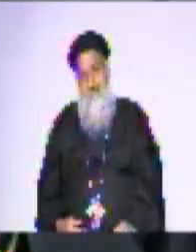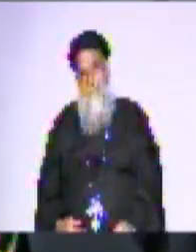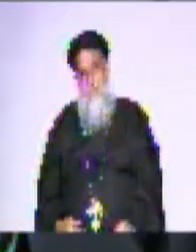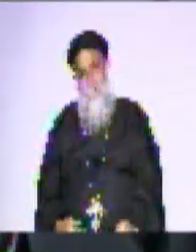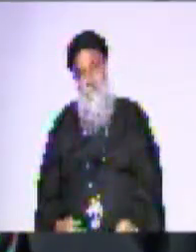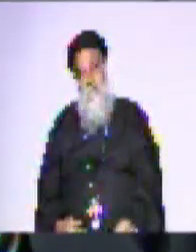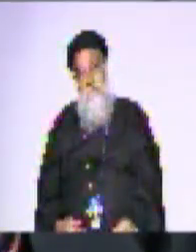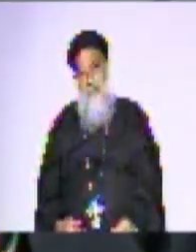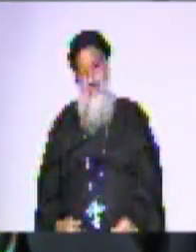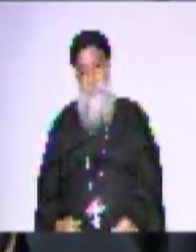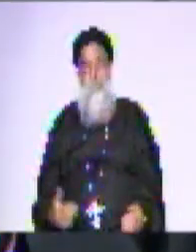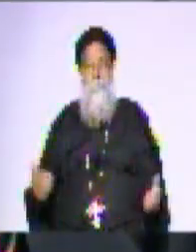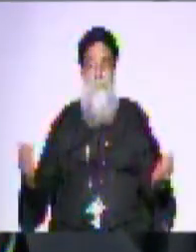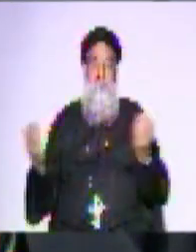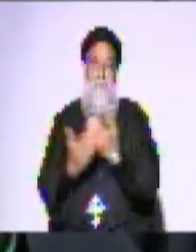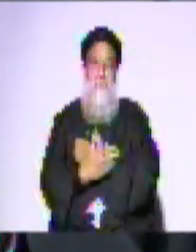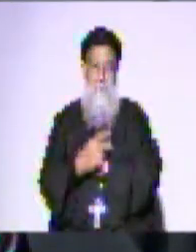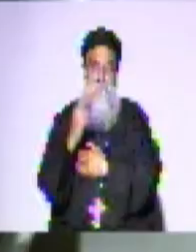اعمى